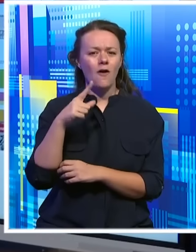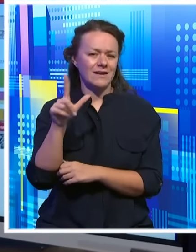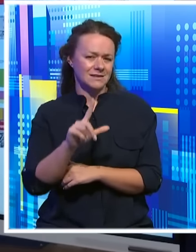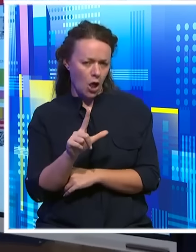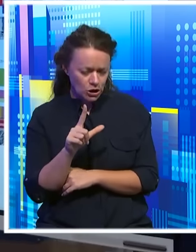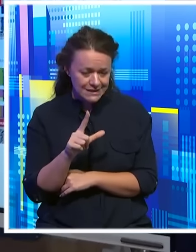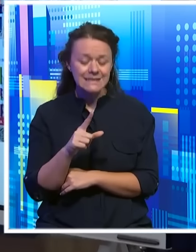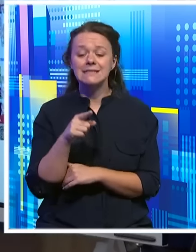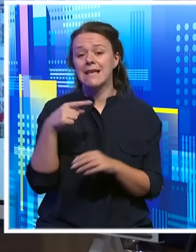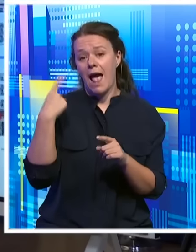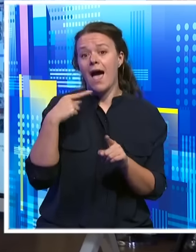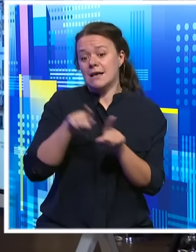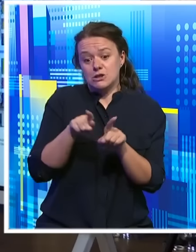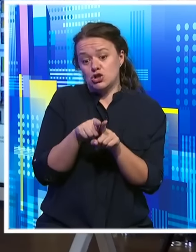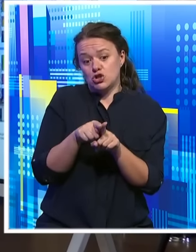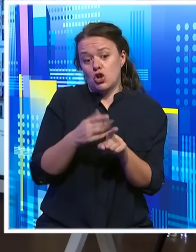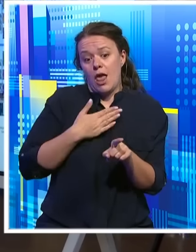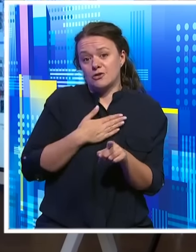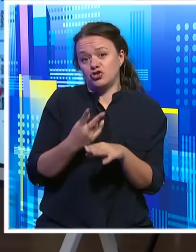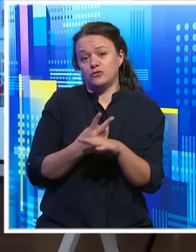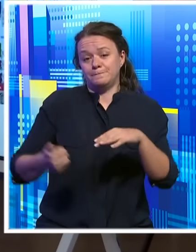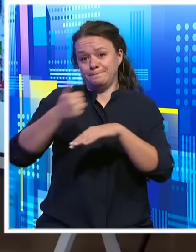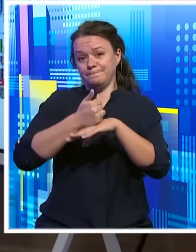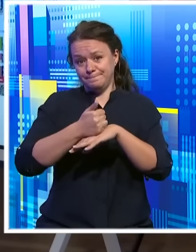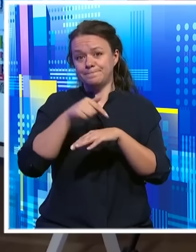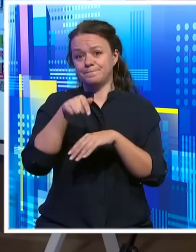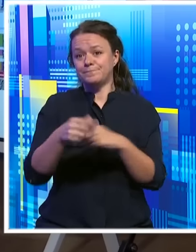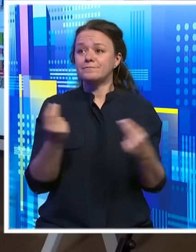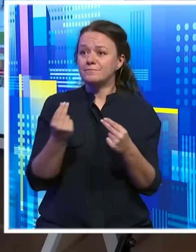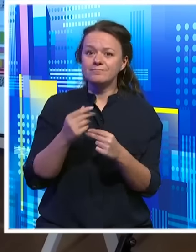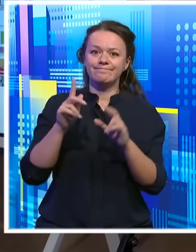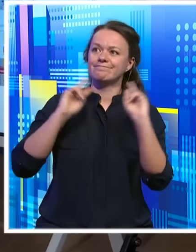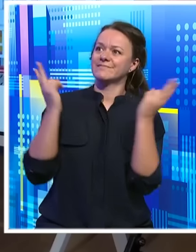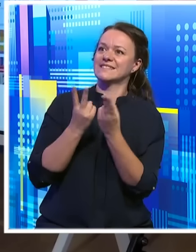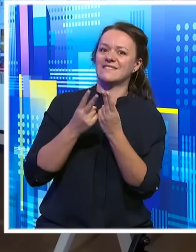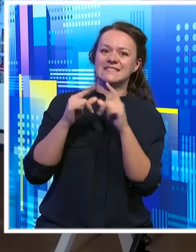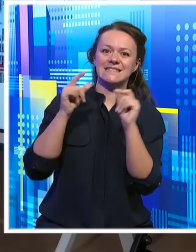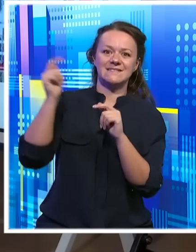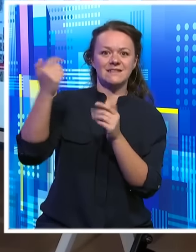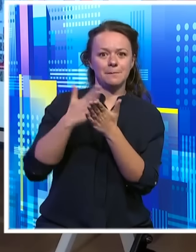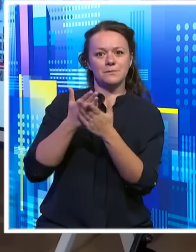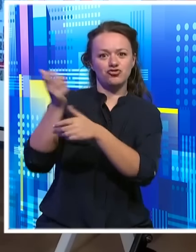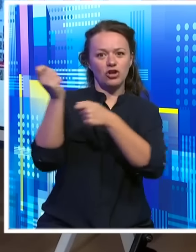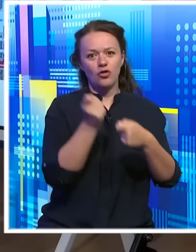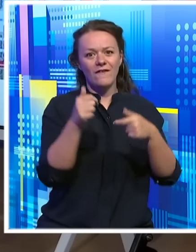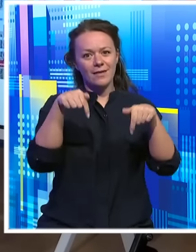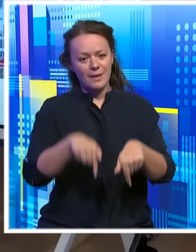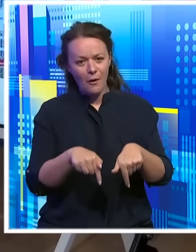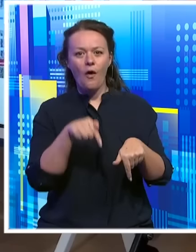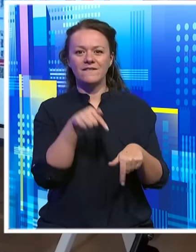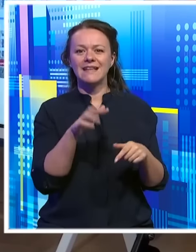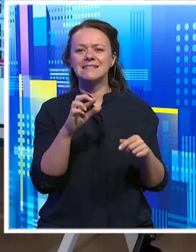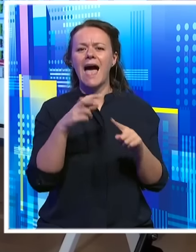stadionom, koji će biti deo Expo, jer ćemo neke od najvećih svetskih zvezda dovesti tokom Expo, te će i same priredbe